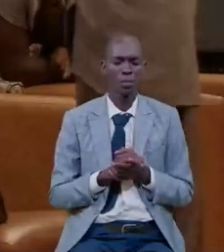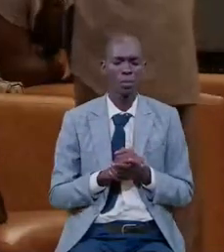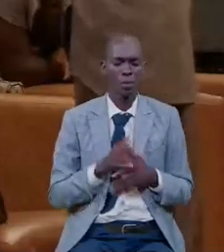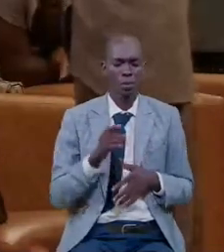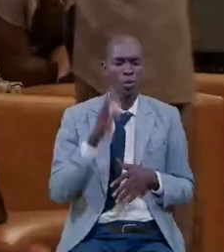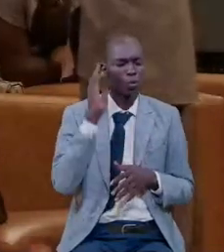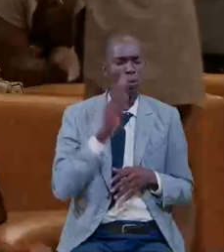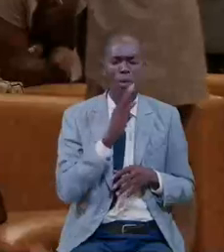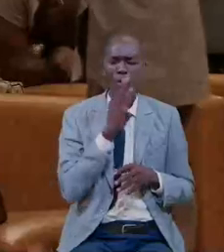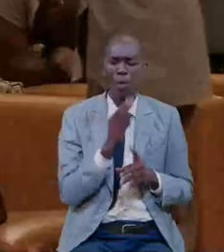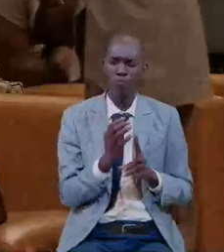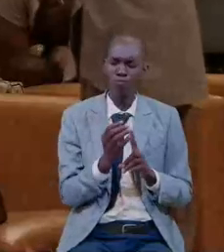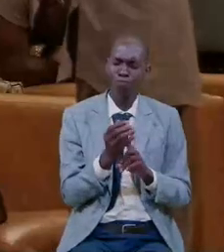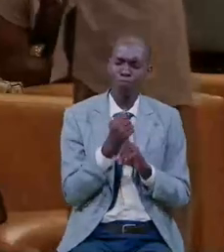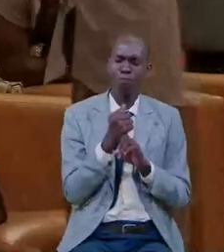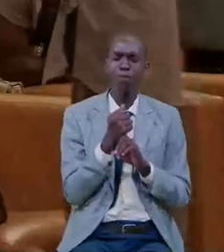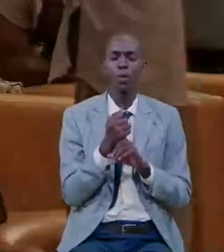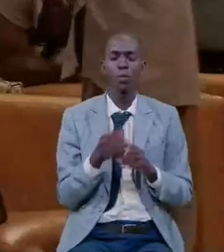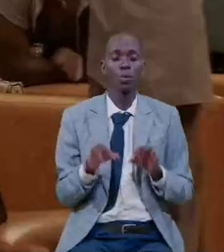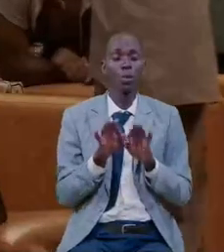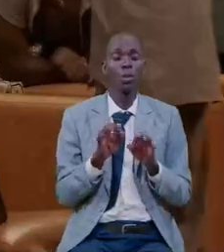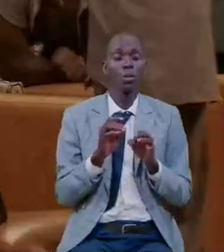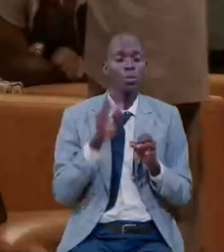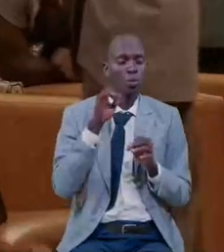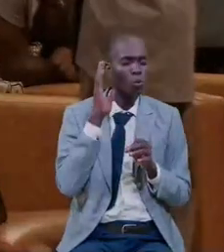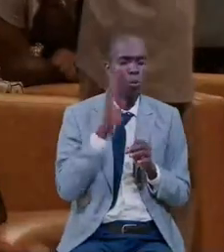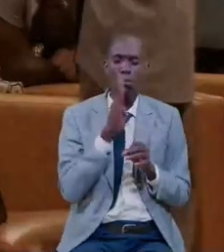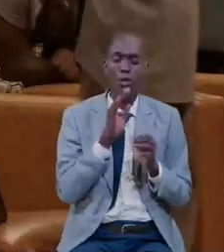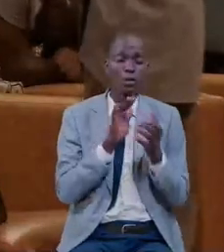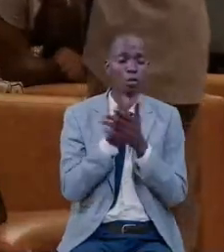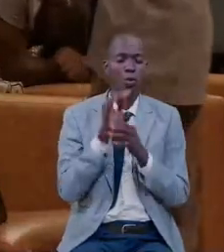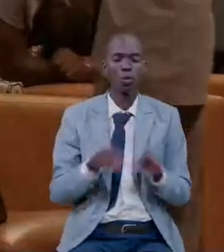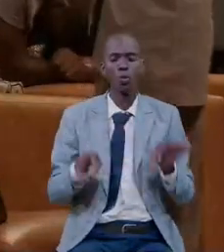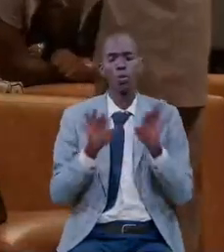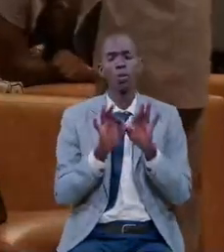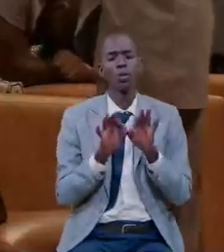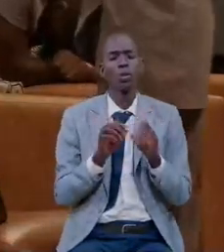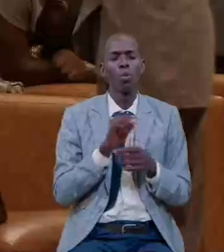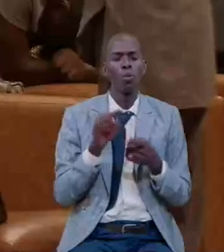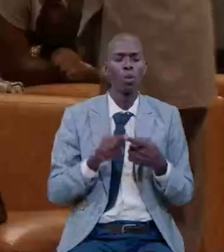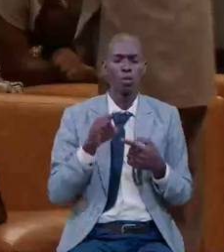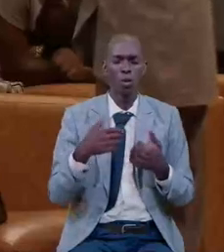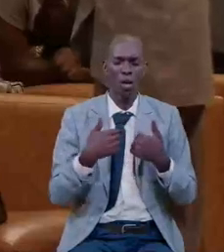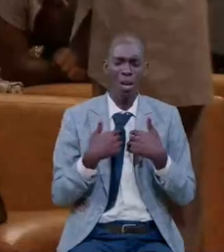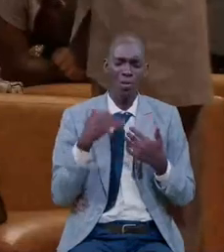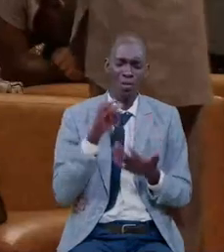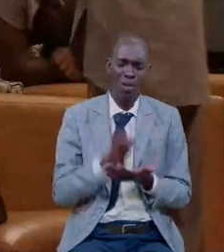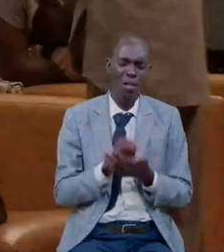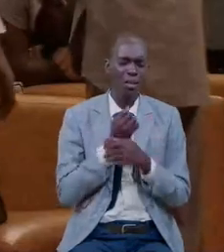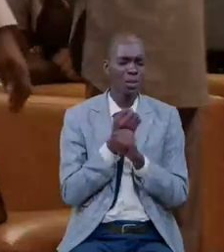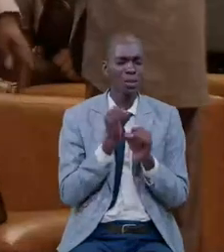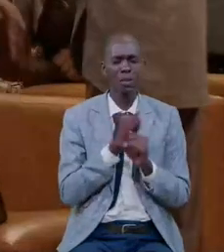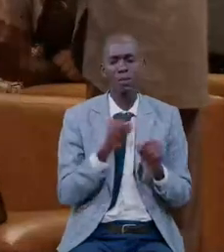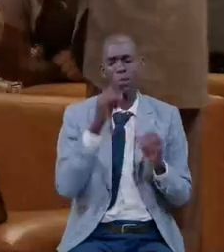Vous serez digne de confiance, digne de confiance. Lorsque vous avez cette foi